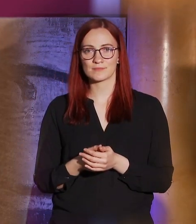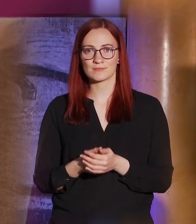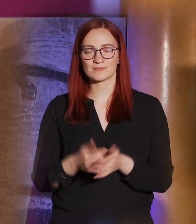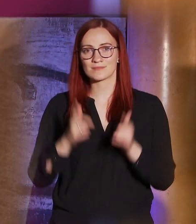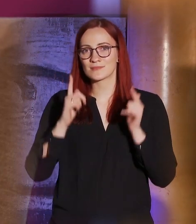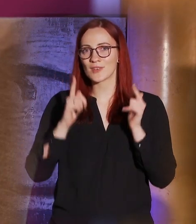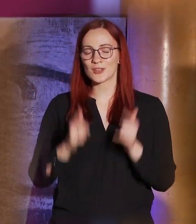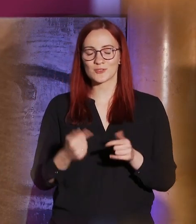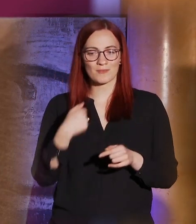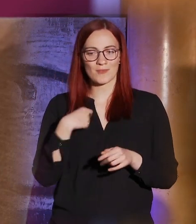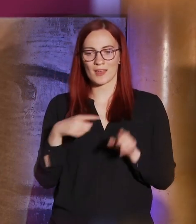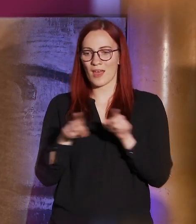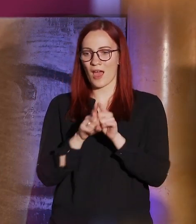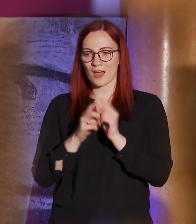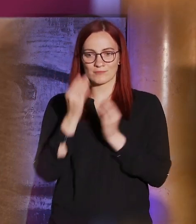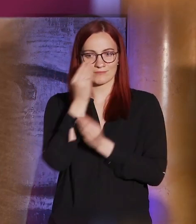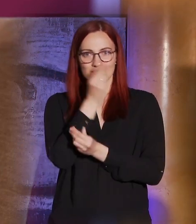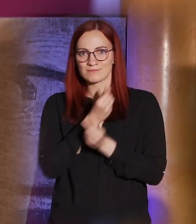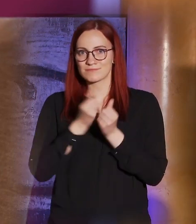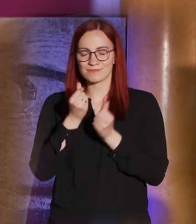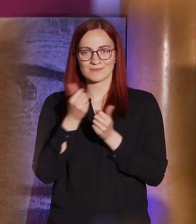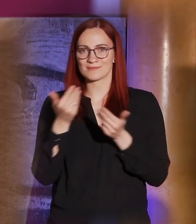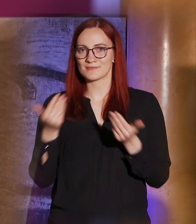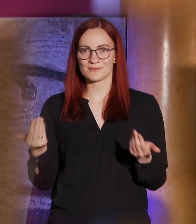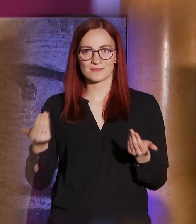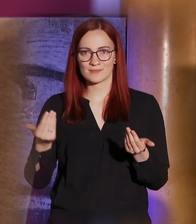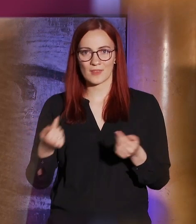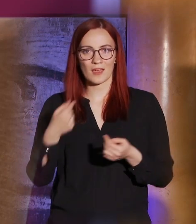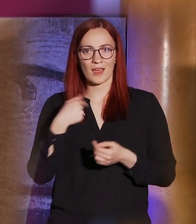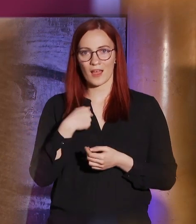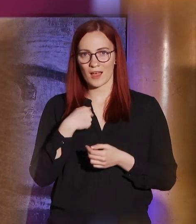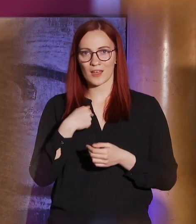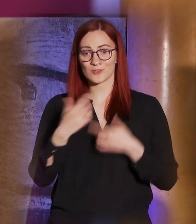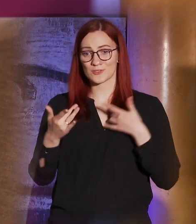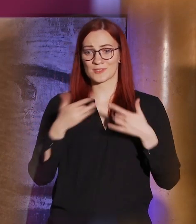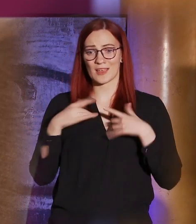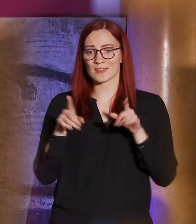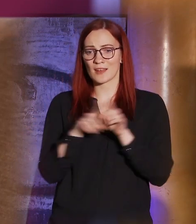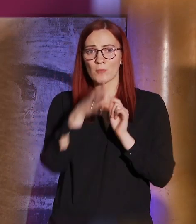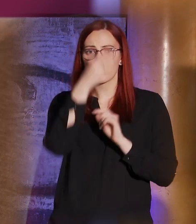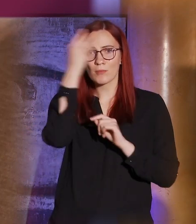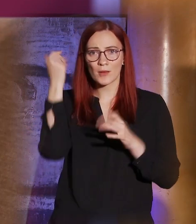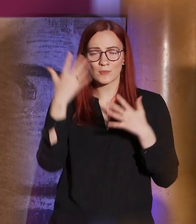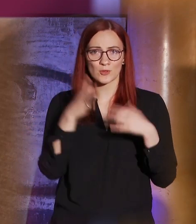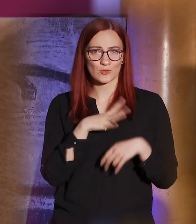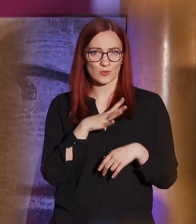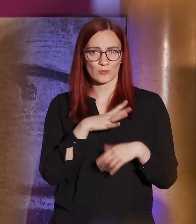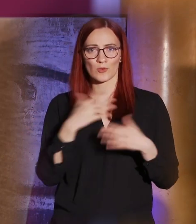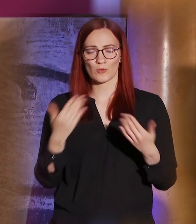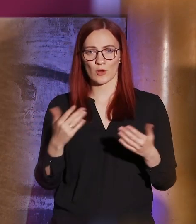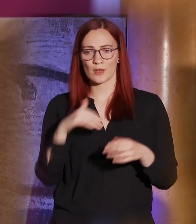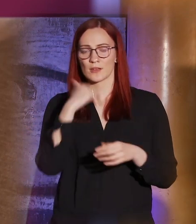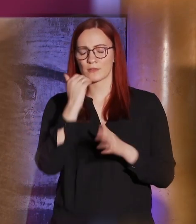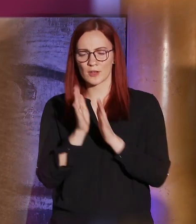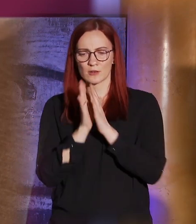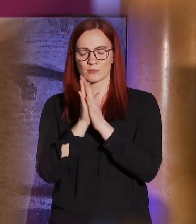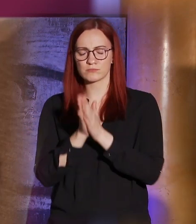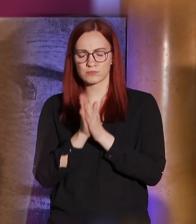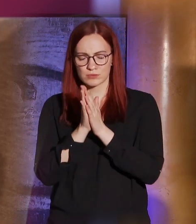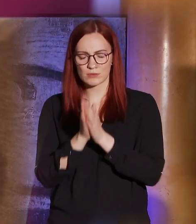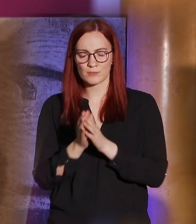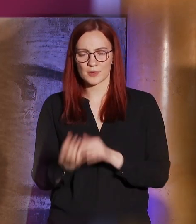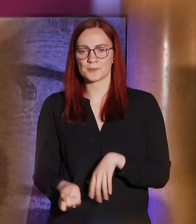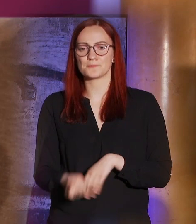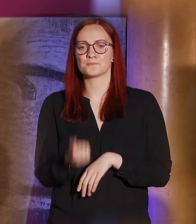yra mistinis toks išgyvenimas, nes iš tiesų aš kaip teatrą buvau pamiršusi. Ir kai maldoje aš tiesiog pamačiau neįgaliųjų